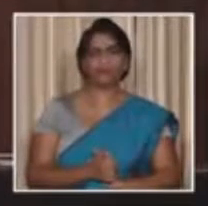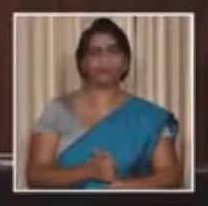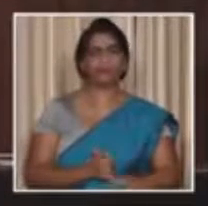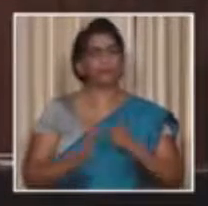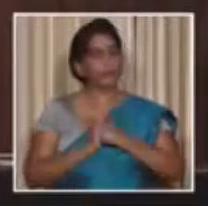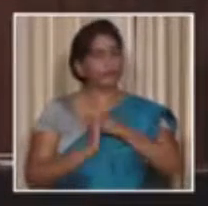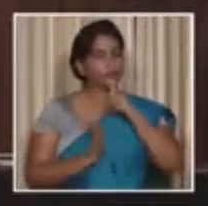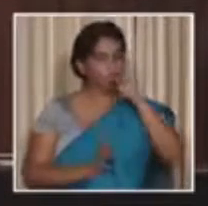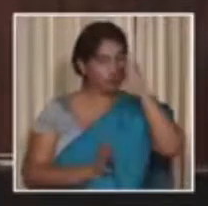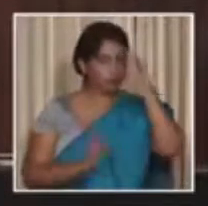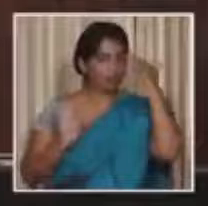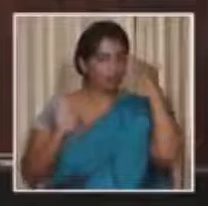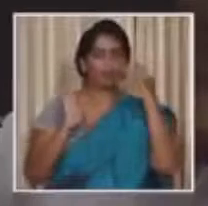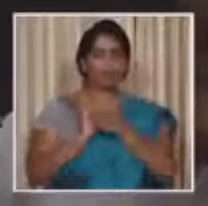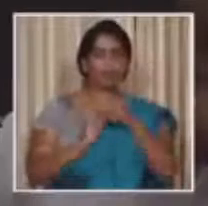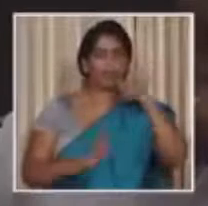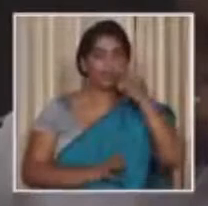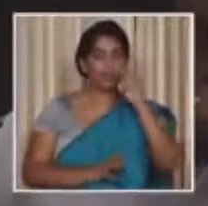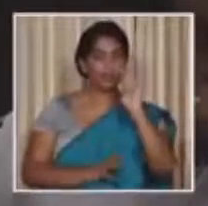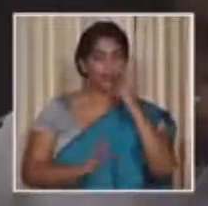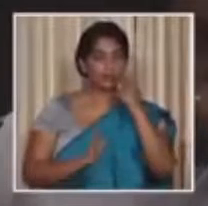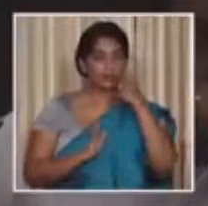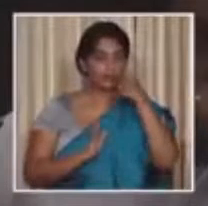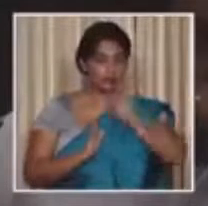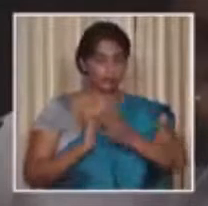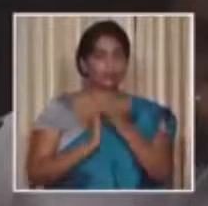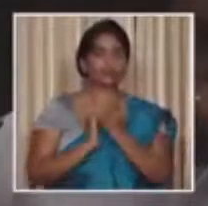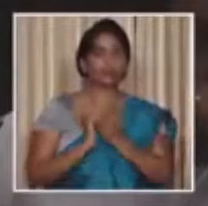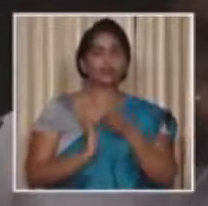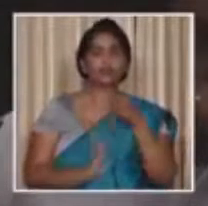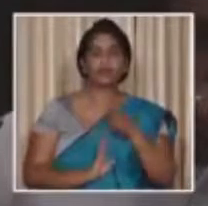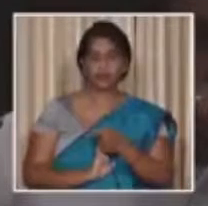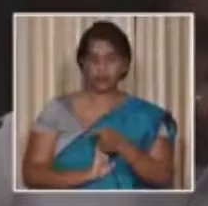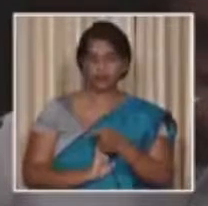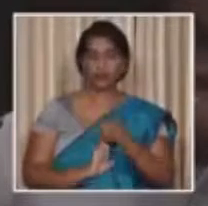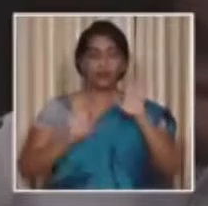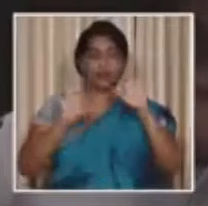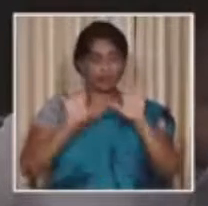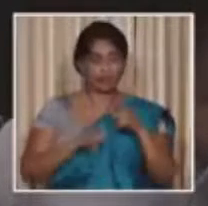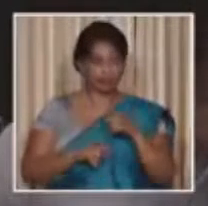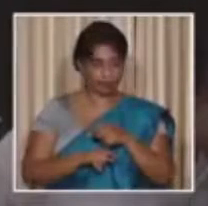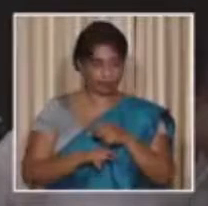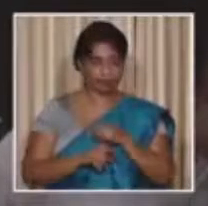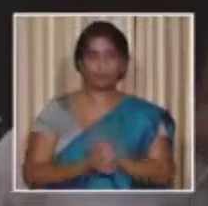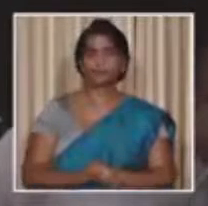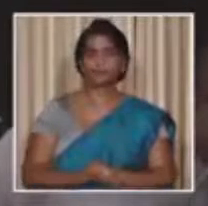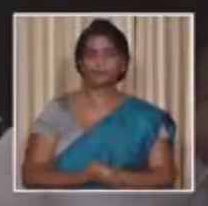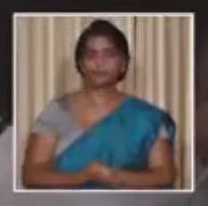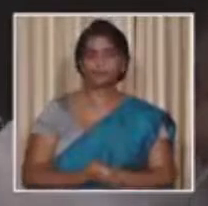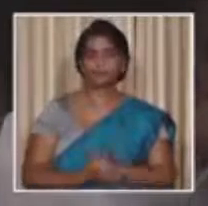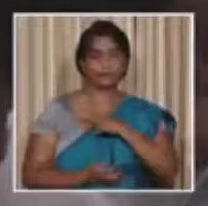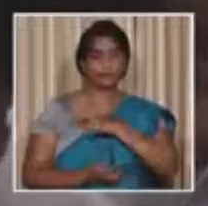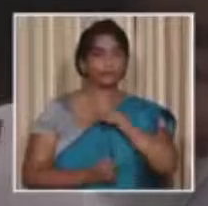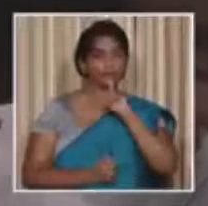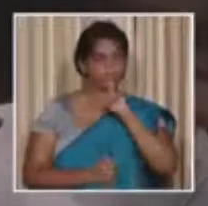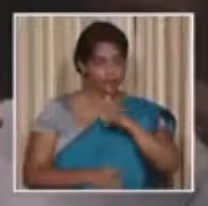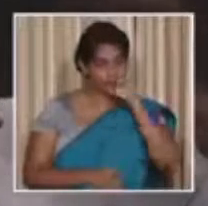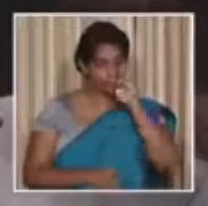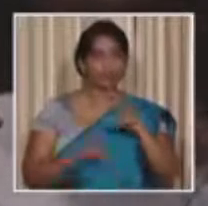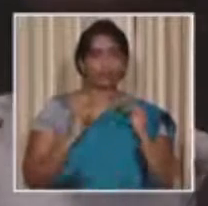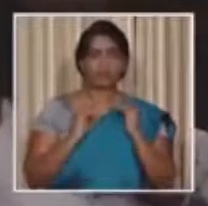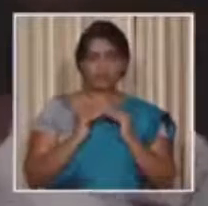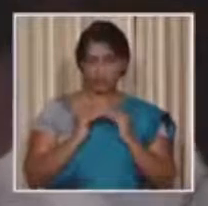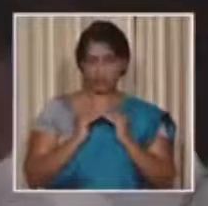කතානායකතුමනි ඔබතුමාගේ අවධානය යොමු කරනවා 130 ස්ථාවර නියෝග. ඒකේ මේ 9 වෙනි එකට මේ මෙතුමා කියපු කාර්යෙම සමාන කාර්යයක්